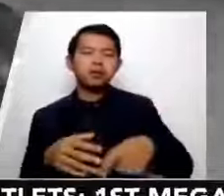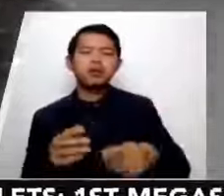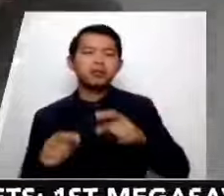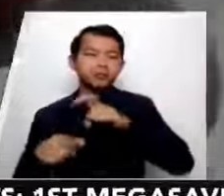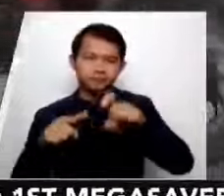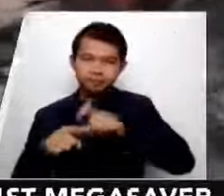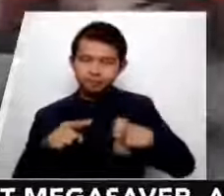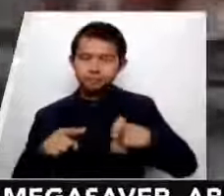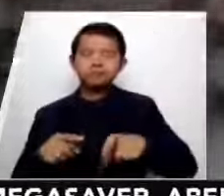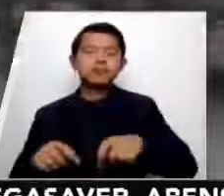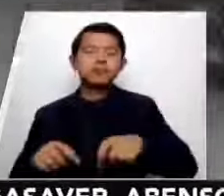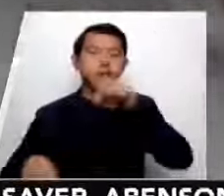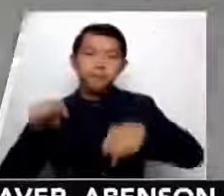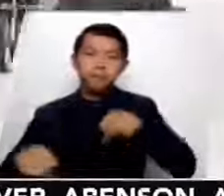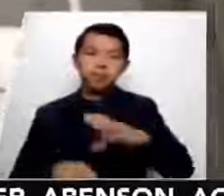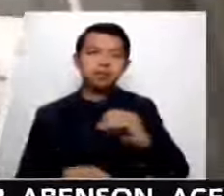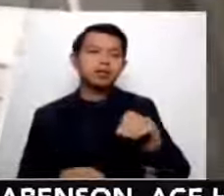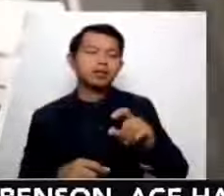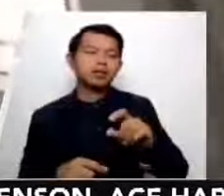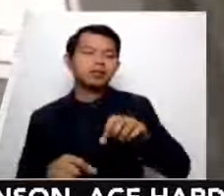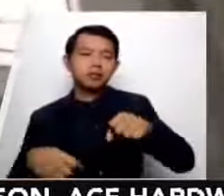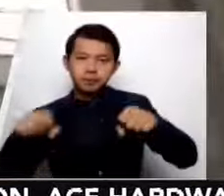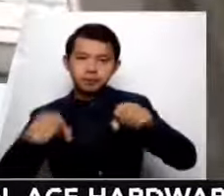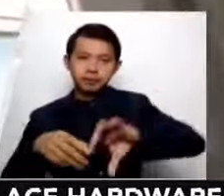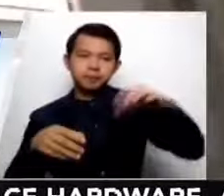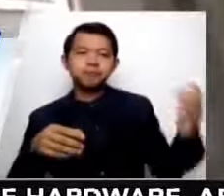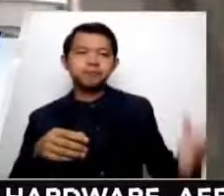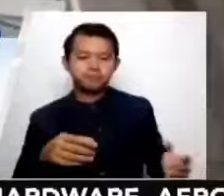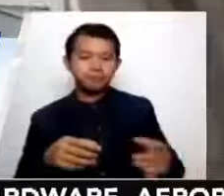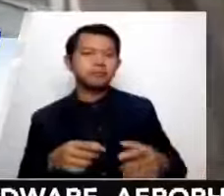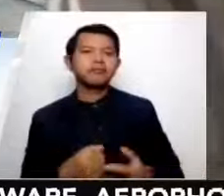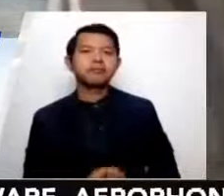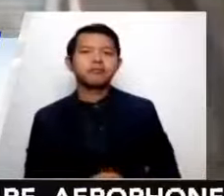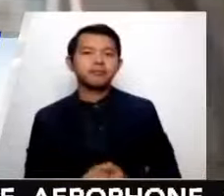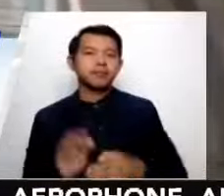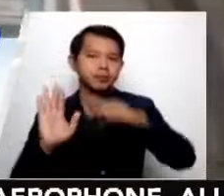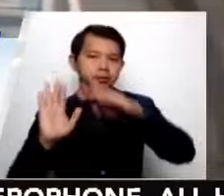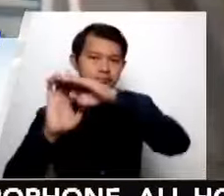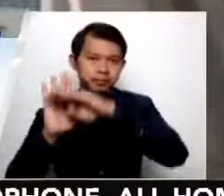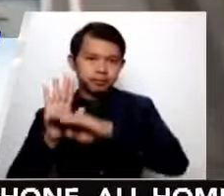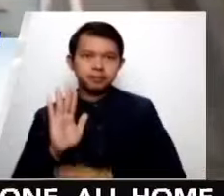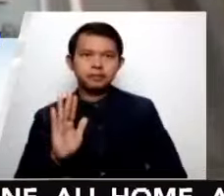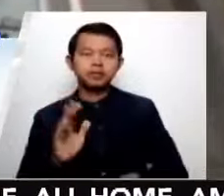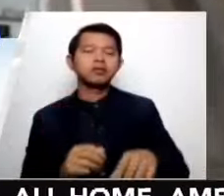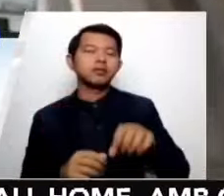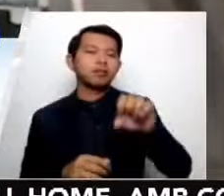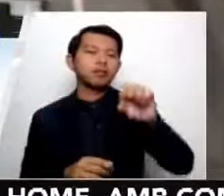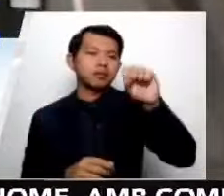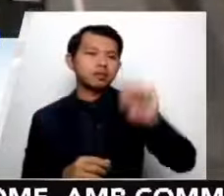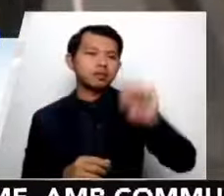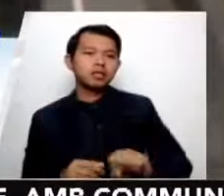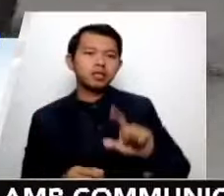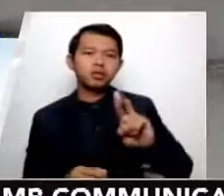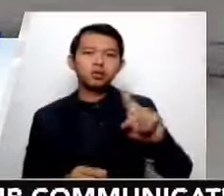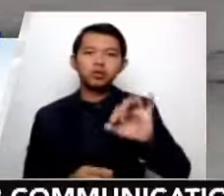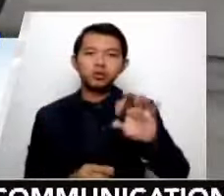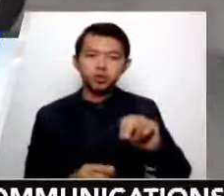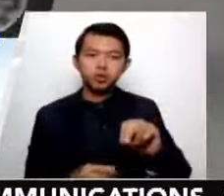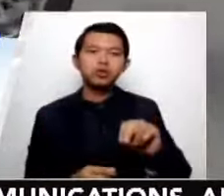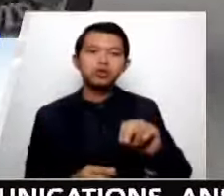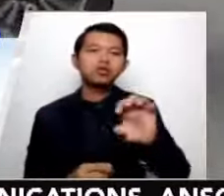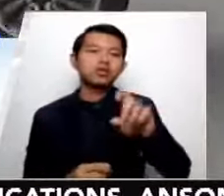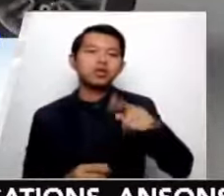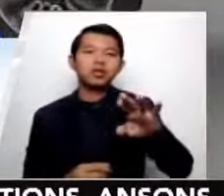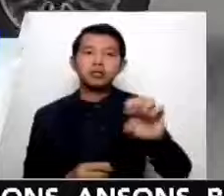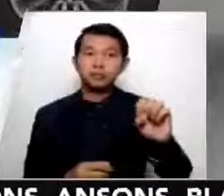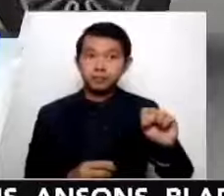ipinasang resolusyon ng Metro Manila Council. Tinanggal sa listahan ang South Luzon Expressway na di raw saklaw ng MMDA. Ang e-bike